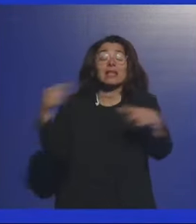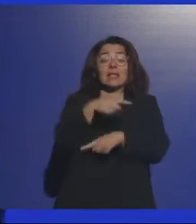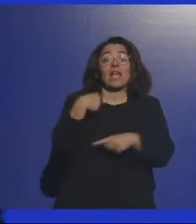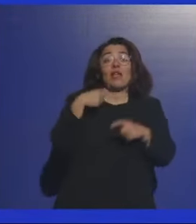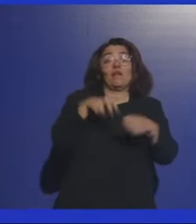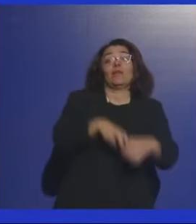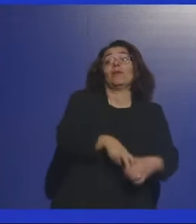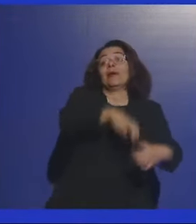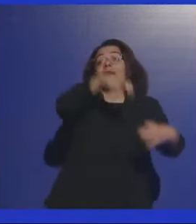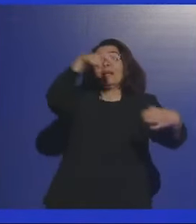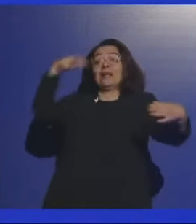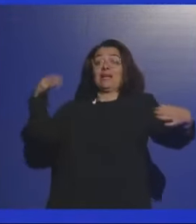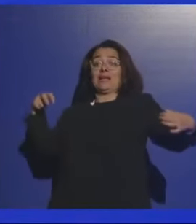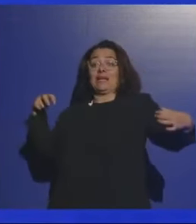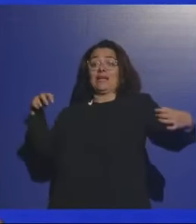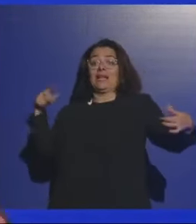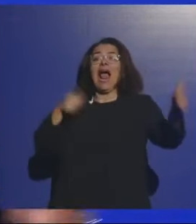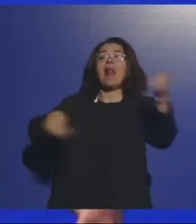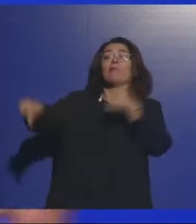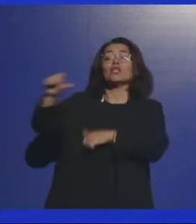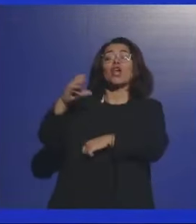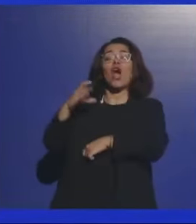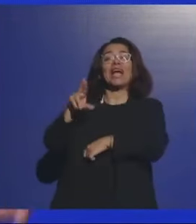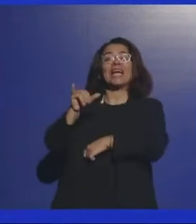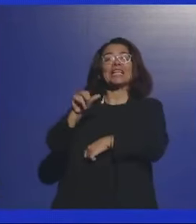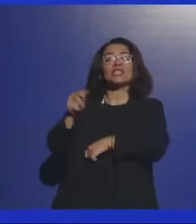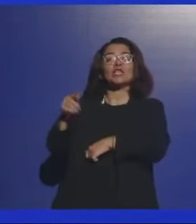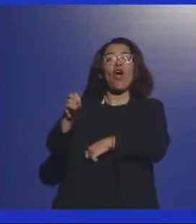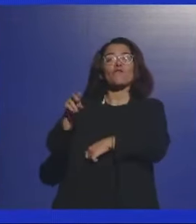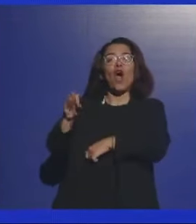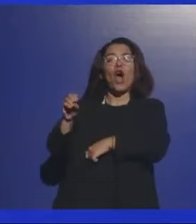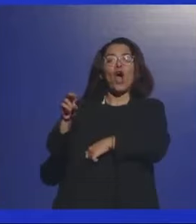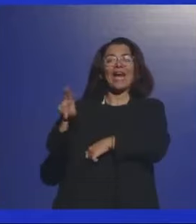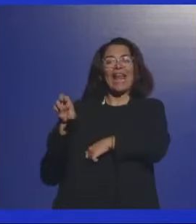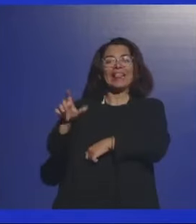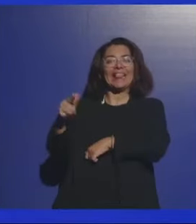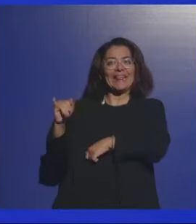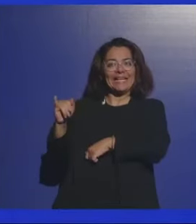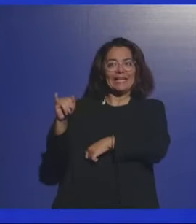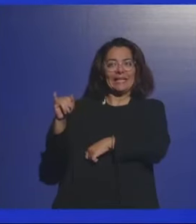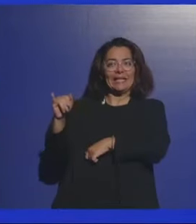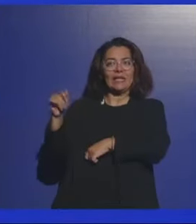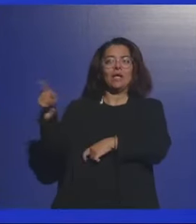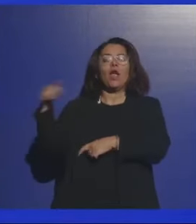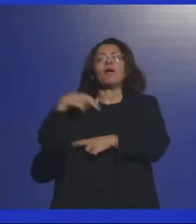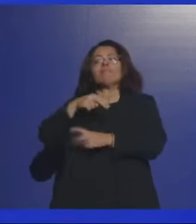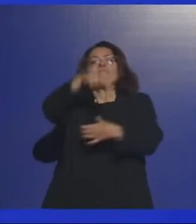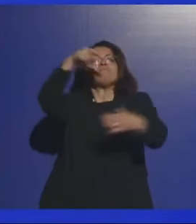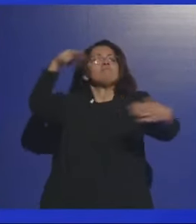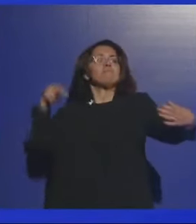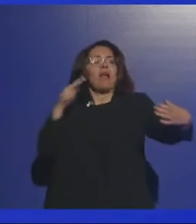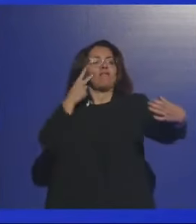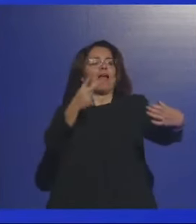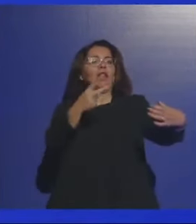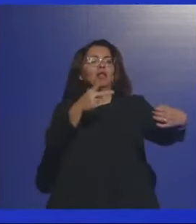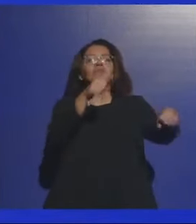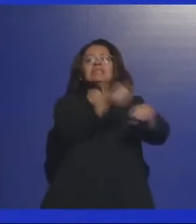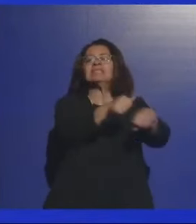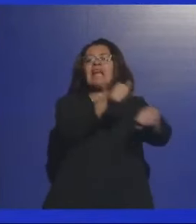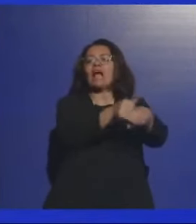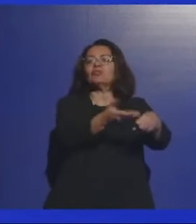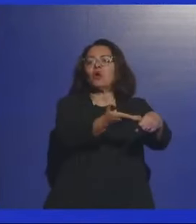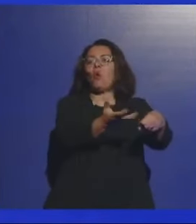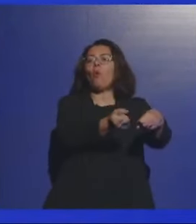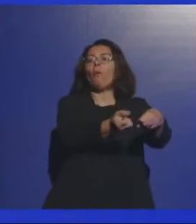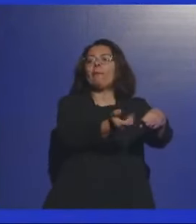al posto della cristoforetti vedrai semplicemente una un sasso umido che è la terra dove dentro